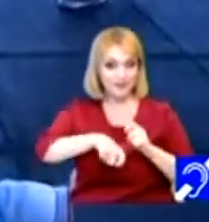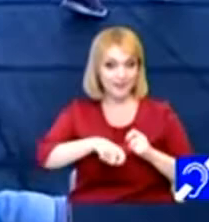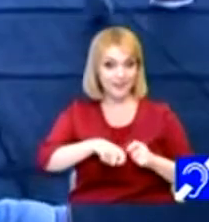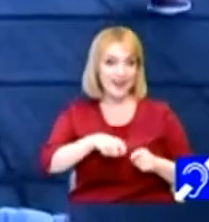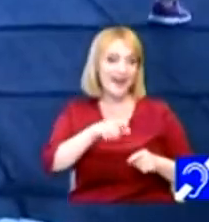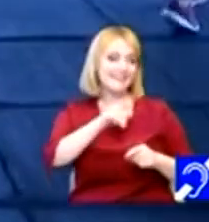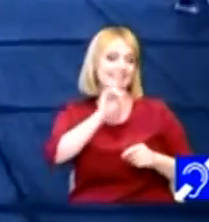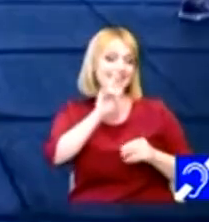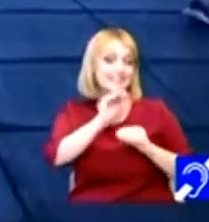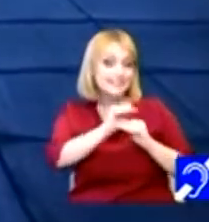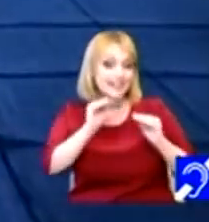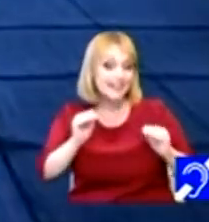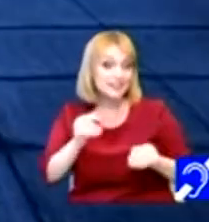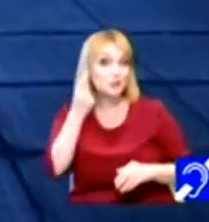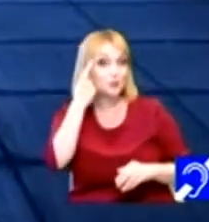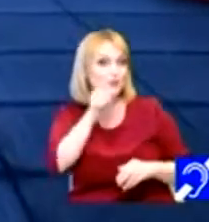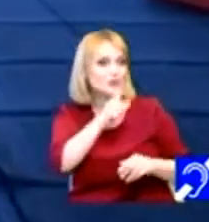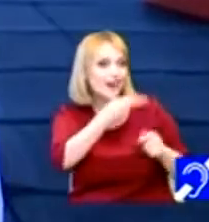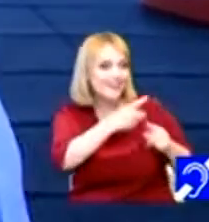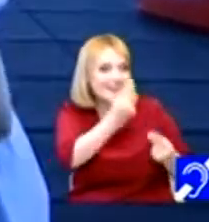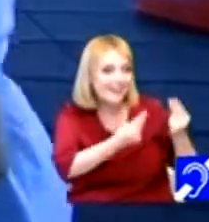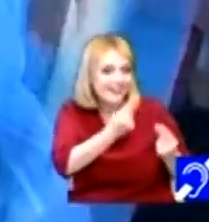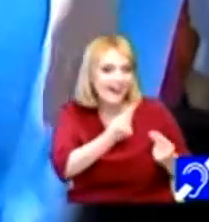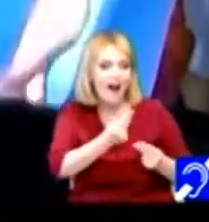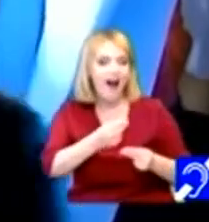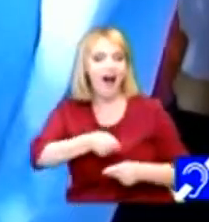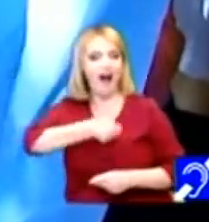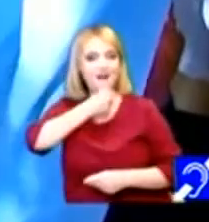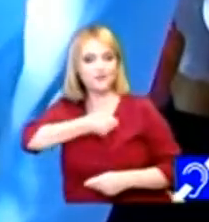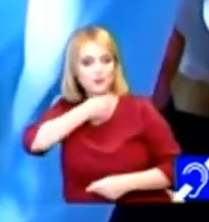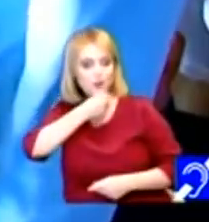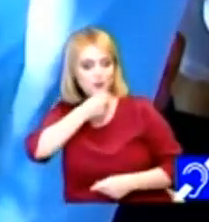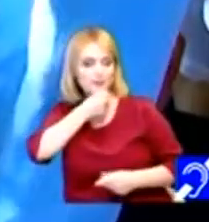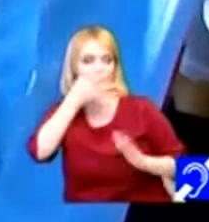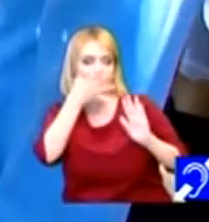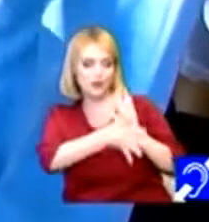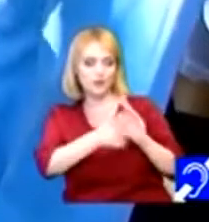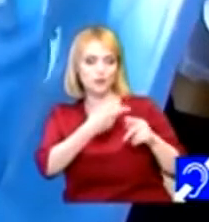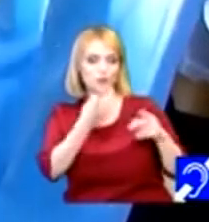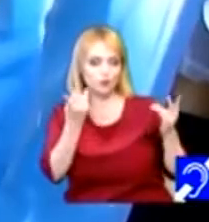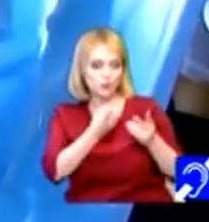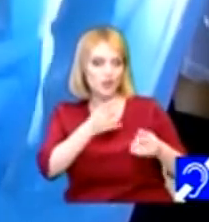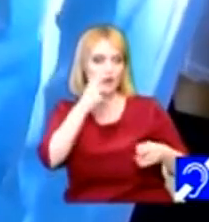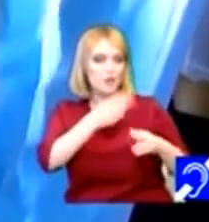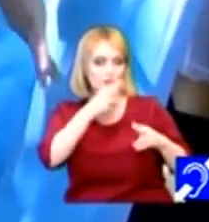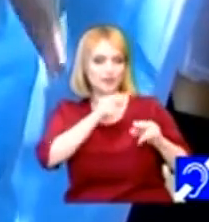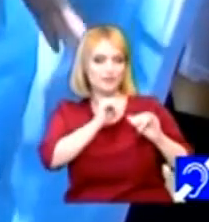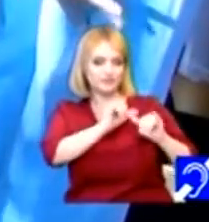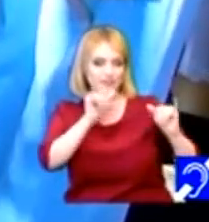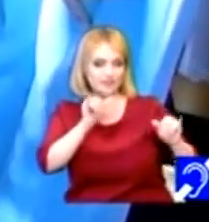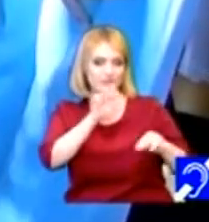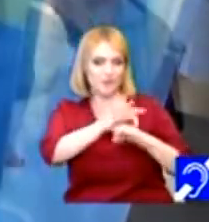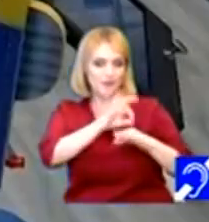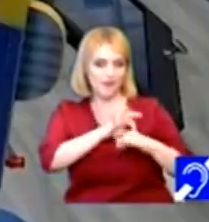o joacă, însă pentru adulți este o măsură de siguranță în plus față de toate celelalte măsuri sanitare luate pentru a preveni epidemia de